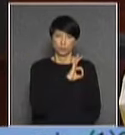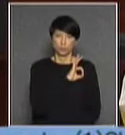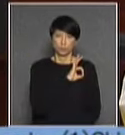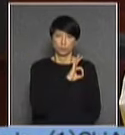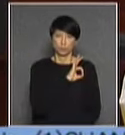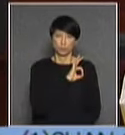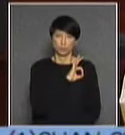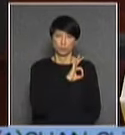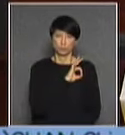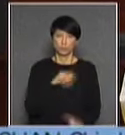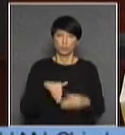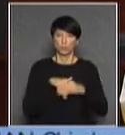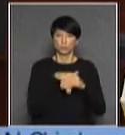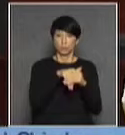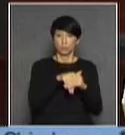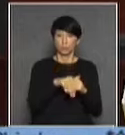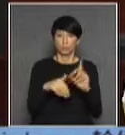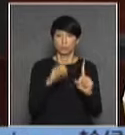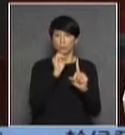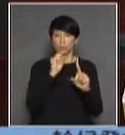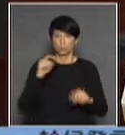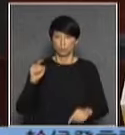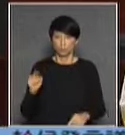帑100万，没理由的资料呢